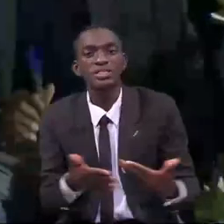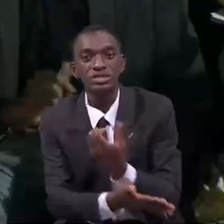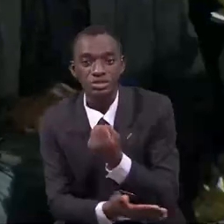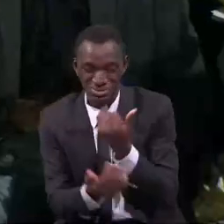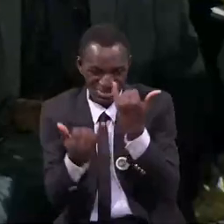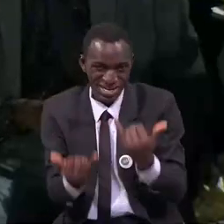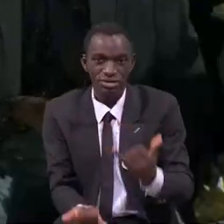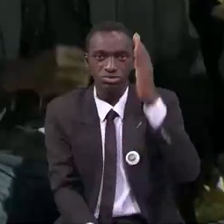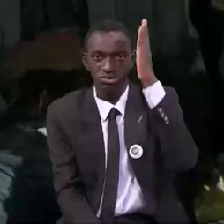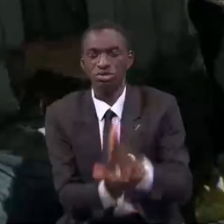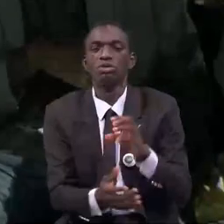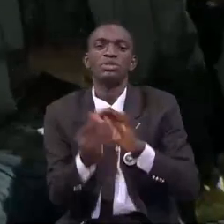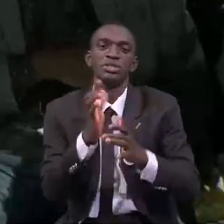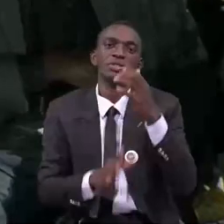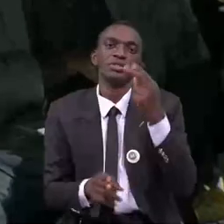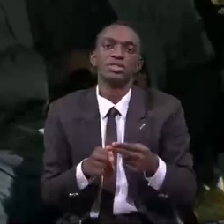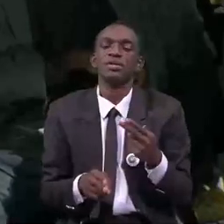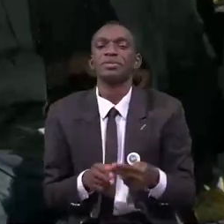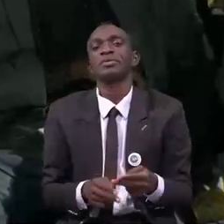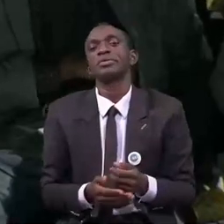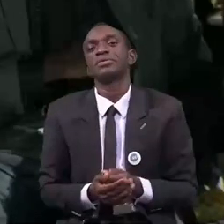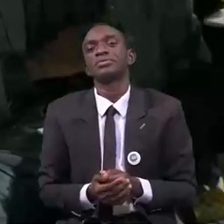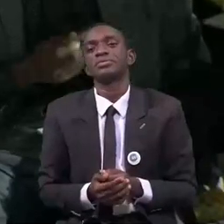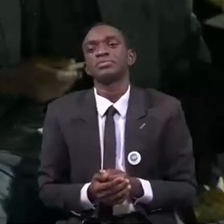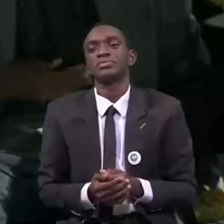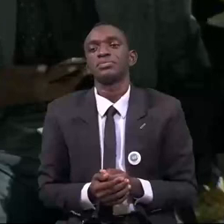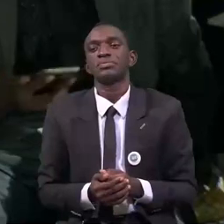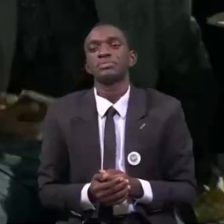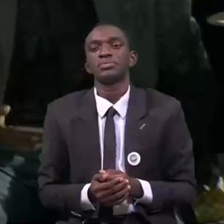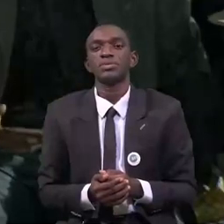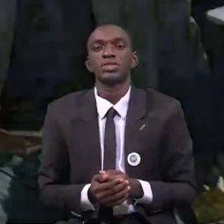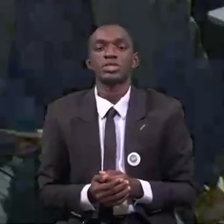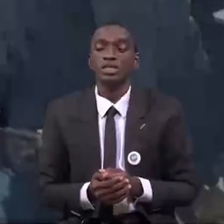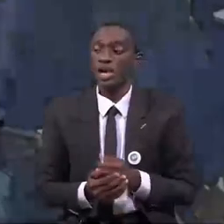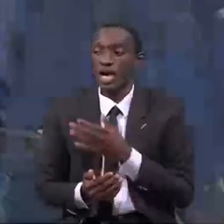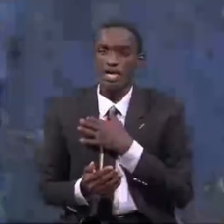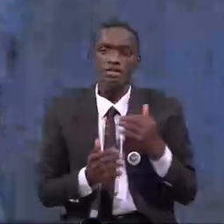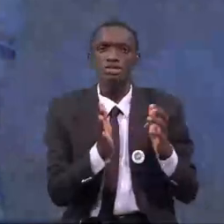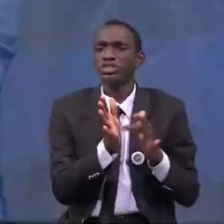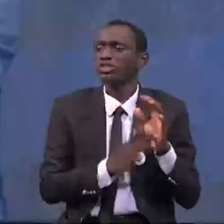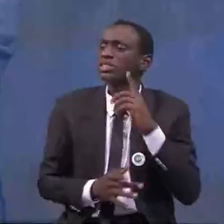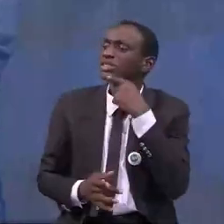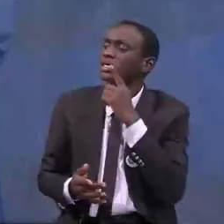ou tout ceux qui cour vers vous et vous annonc de mauvaises nouvelles tout va s'arrêter ce